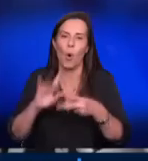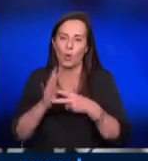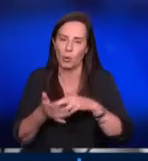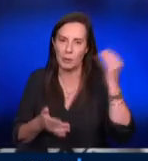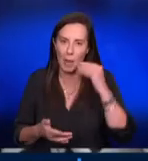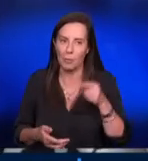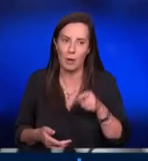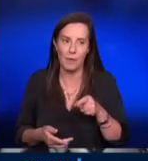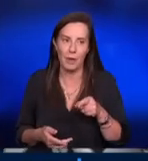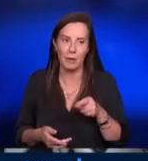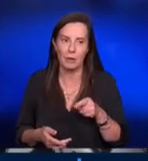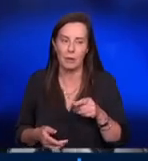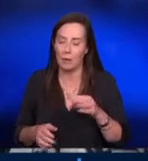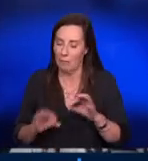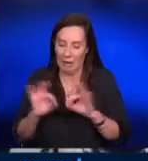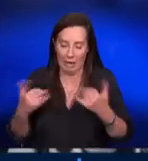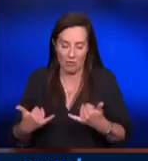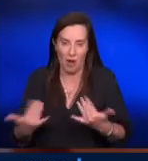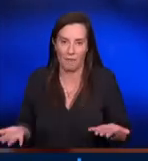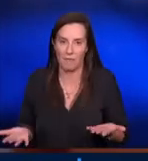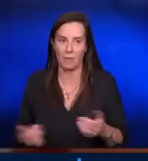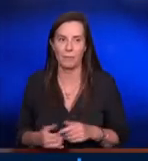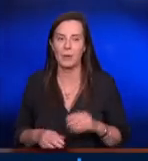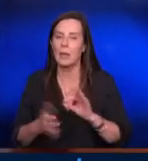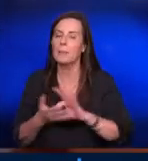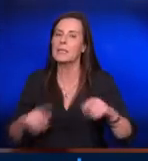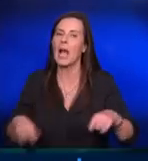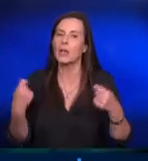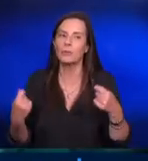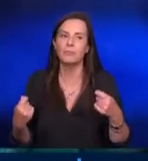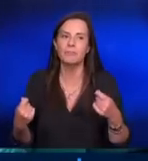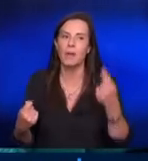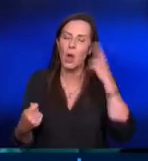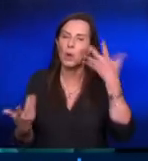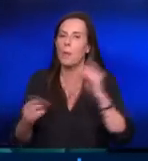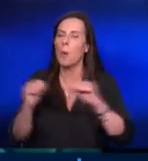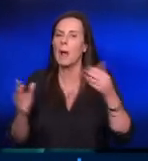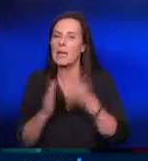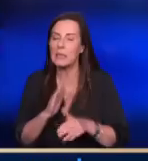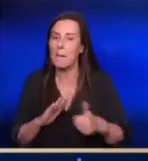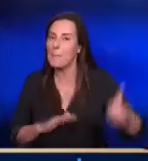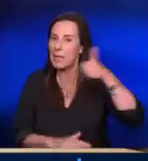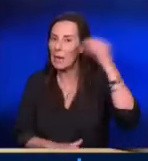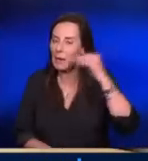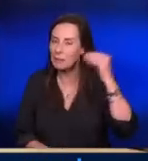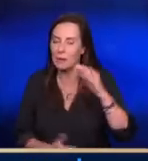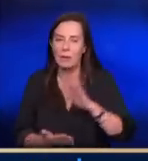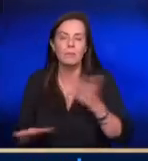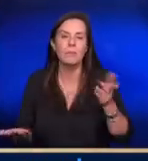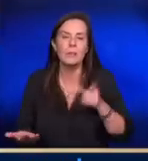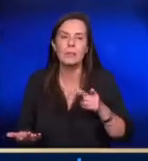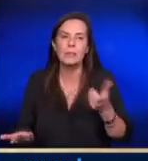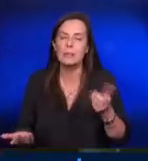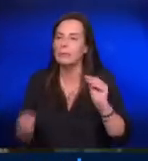הלימודים, ואת התוכנית התחלנו רק השבוע. במשרד החינוך אין נתונים כמה מורים חסרים, מנהלי בתי הספר פשוט נאלצים